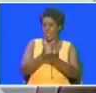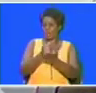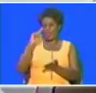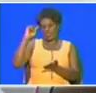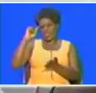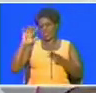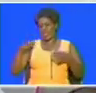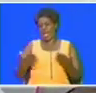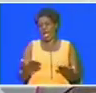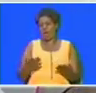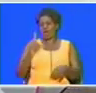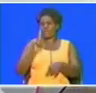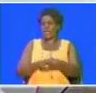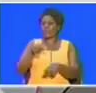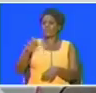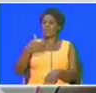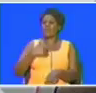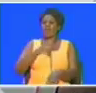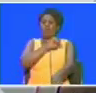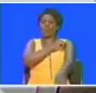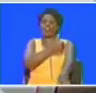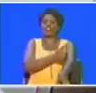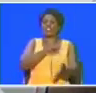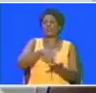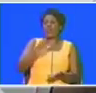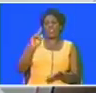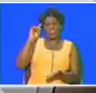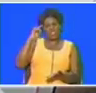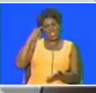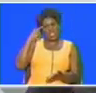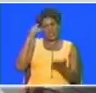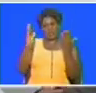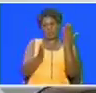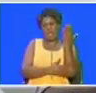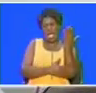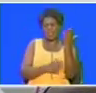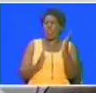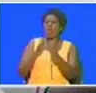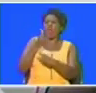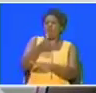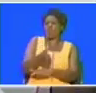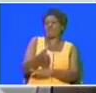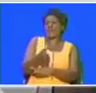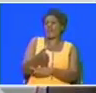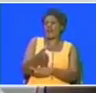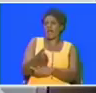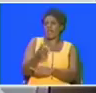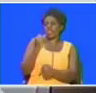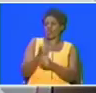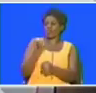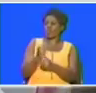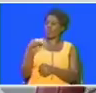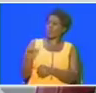wakipewa mamlaka zaidi? Wengine wao inasemekana wanalichukulia vibaya na kuzidi yale uwezo au kuzidi